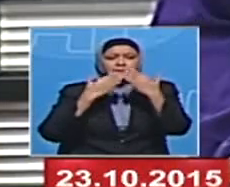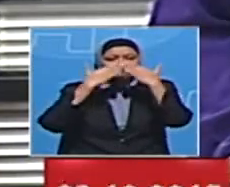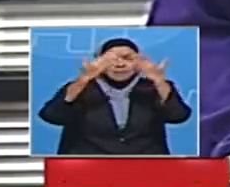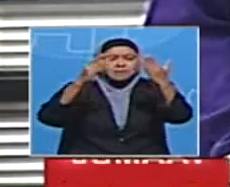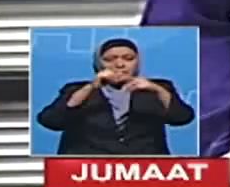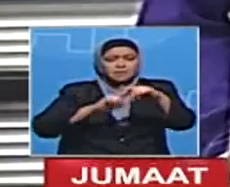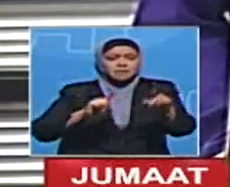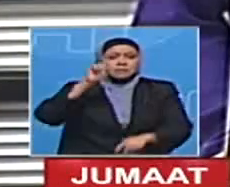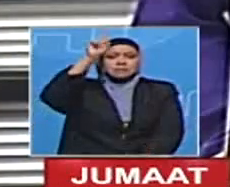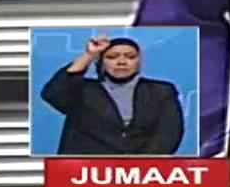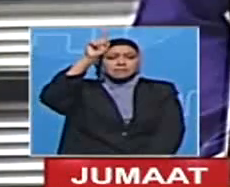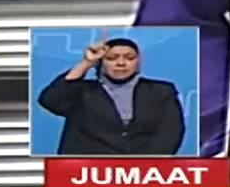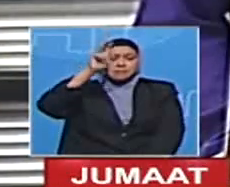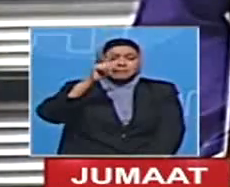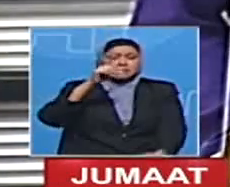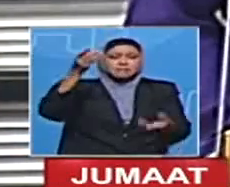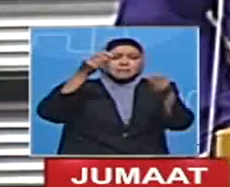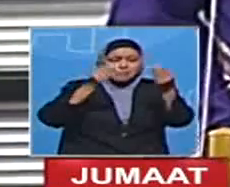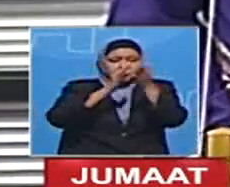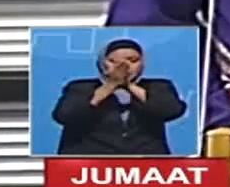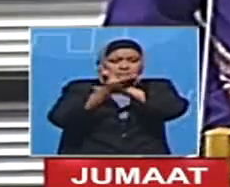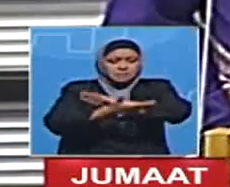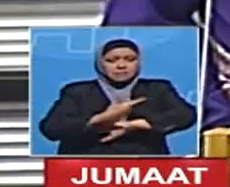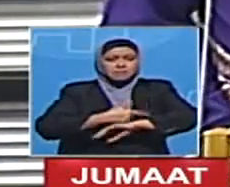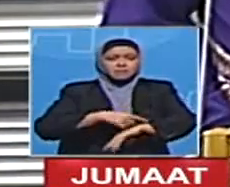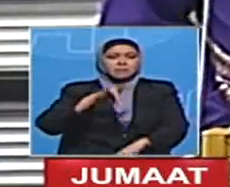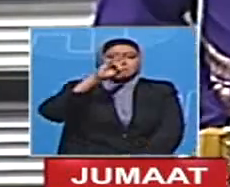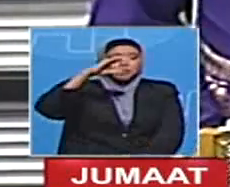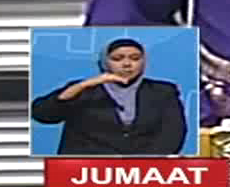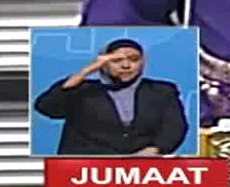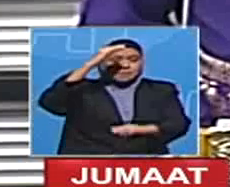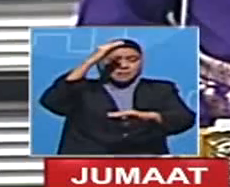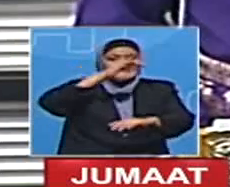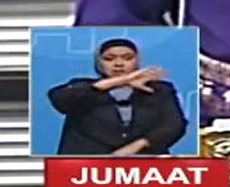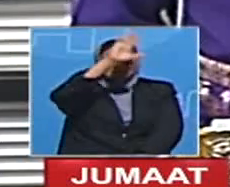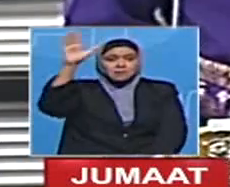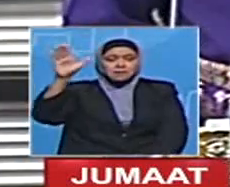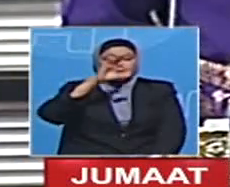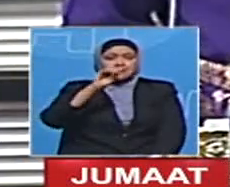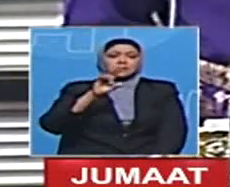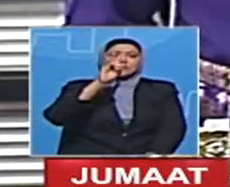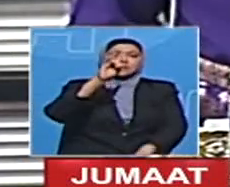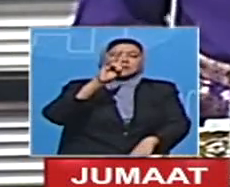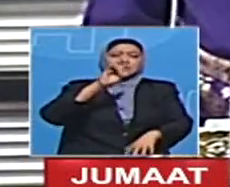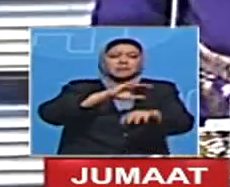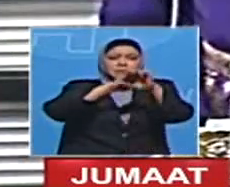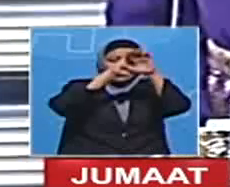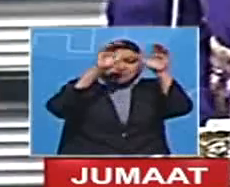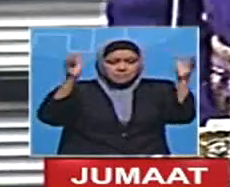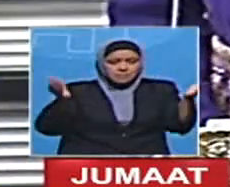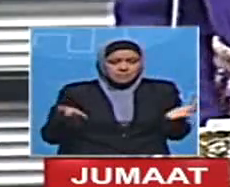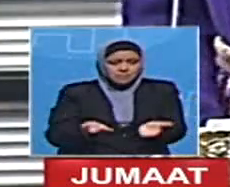Taala yang telah menjadikan tujuh Petala langit dan tujuh Petala Bumi juga yang telah